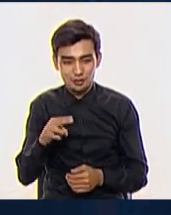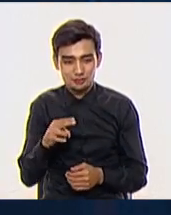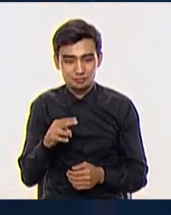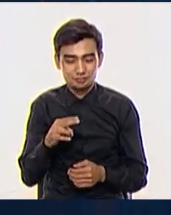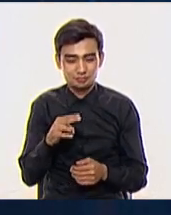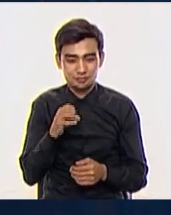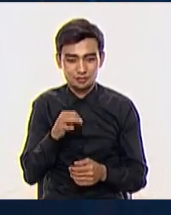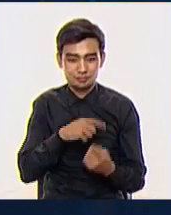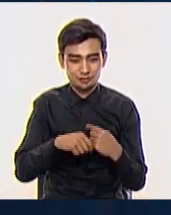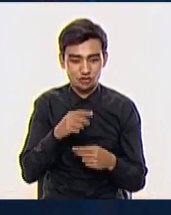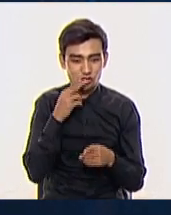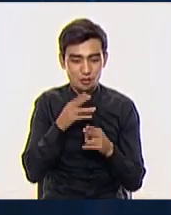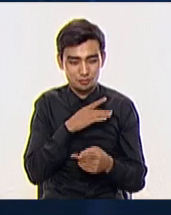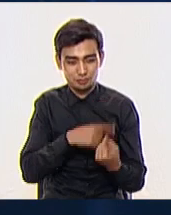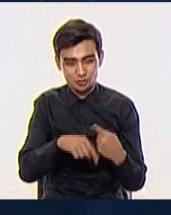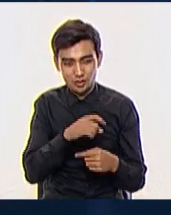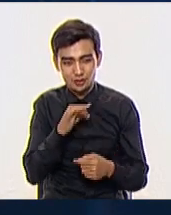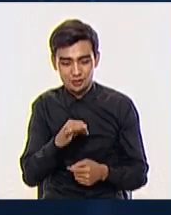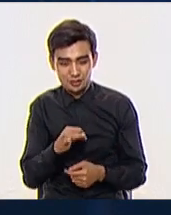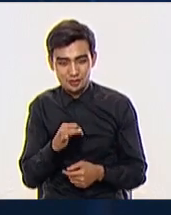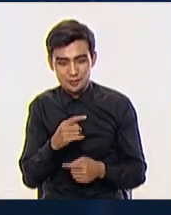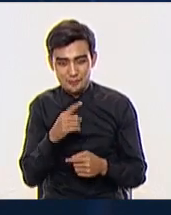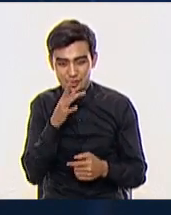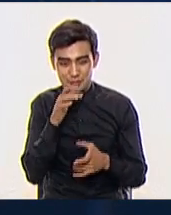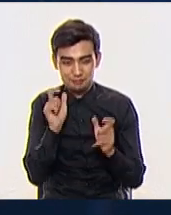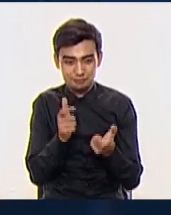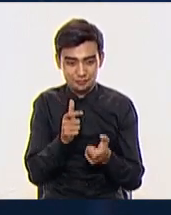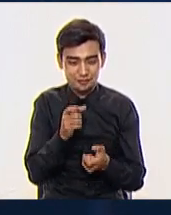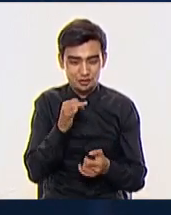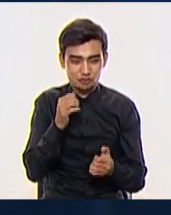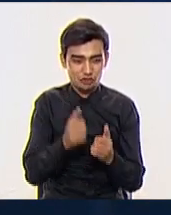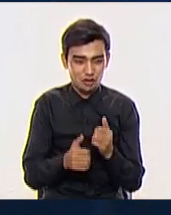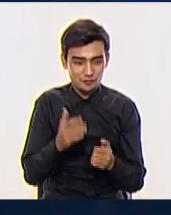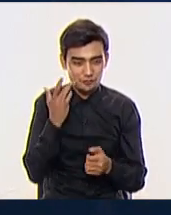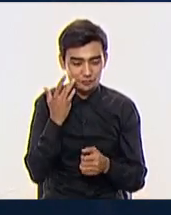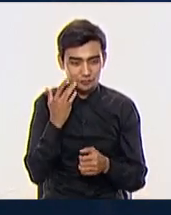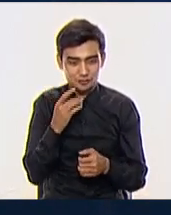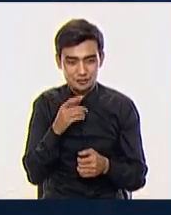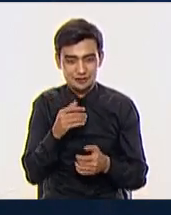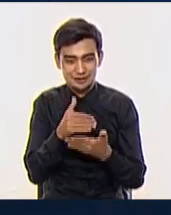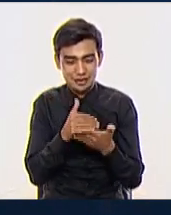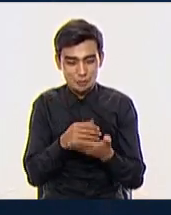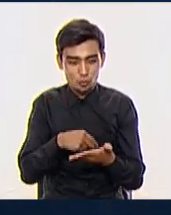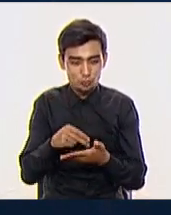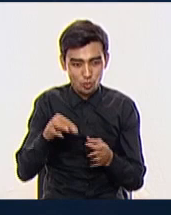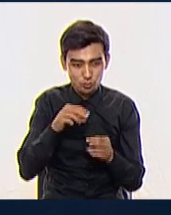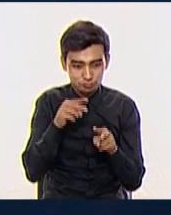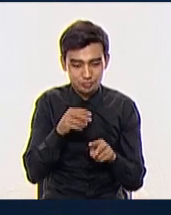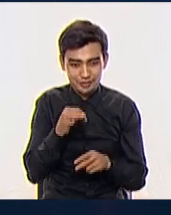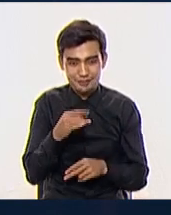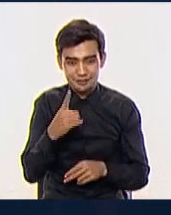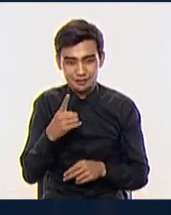подрядчиков. Пожаловались предприниматели и на то, что в период пандемии все чаще прослеживаются схемы закупа из